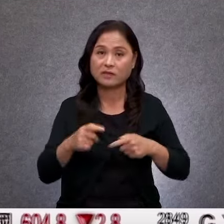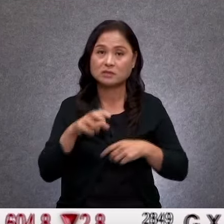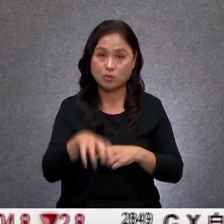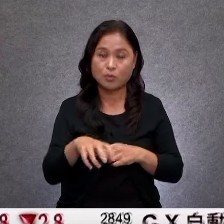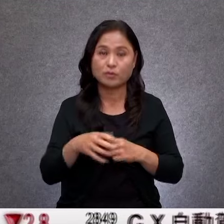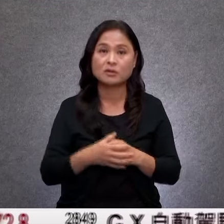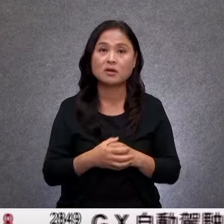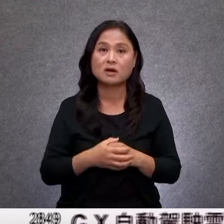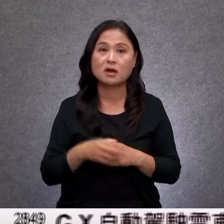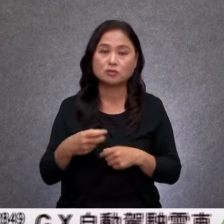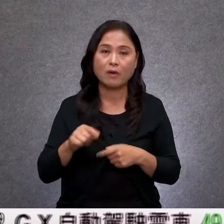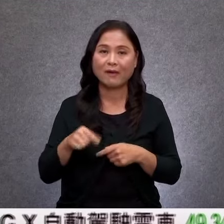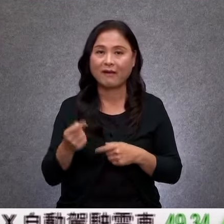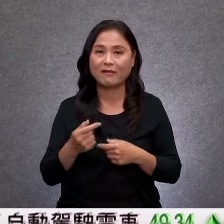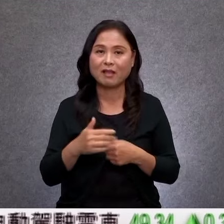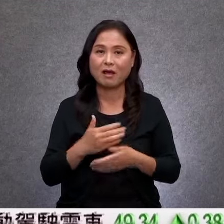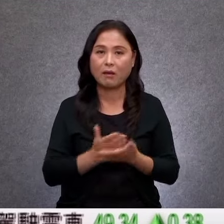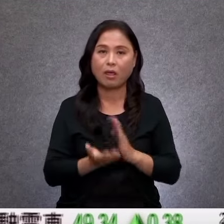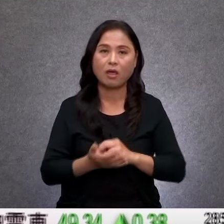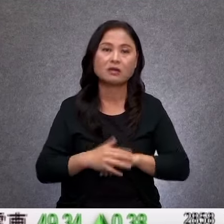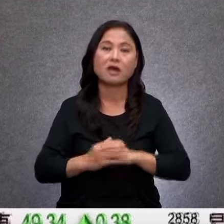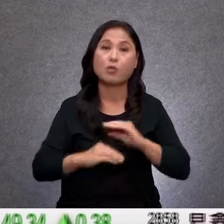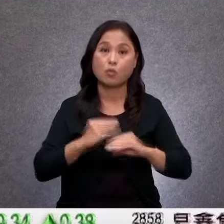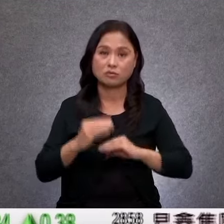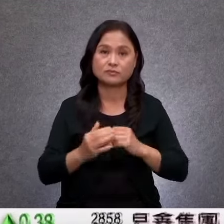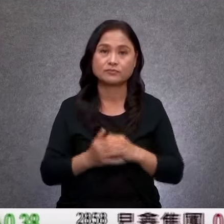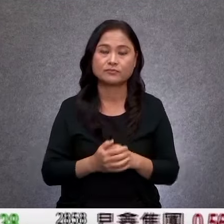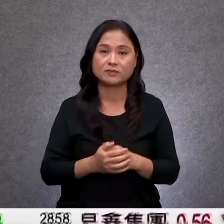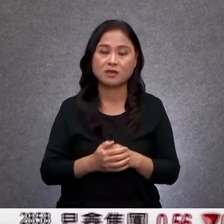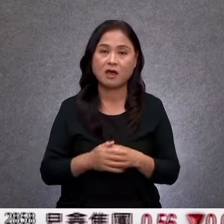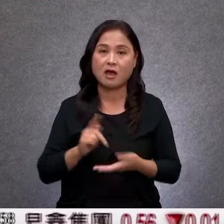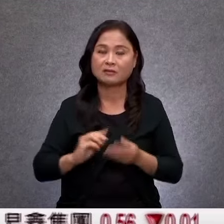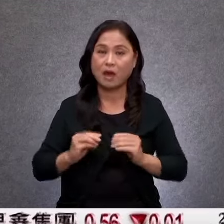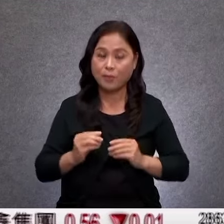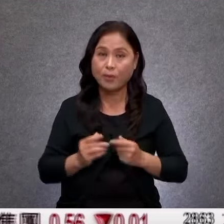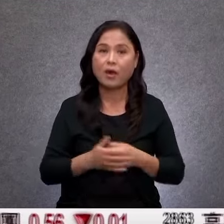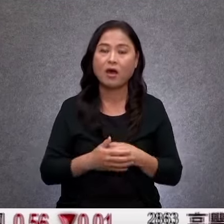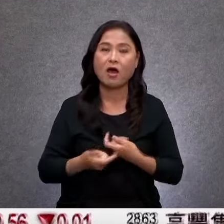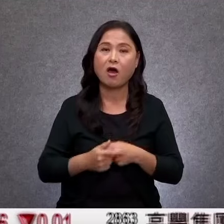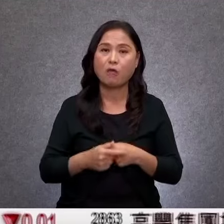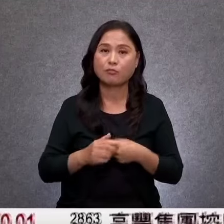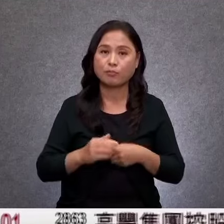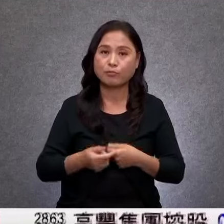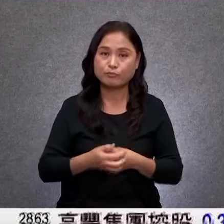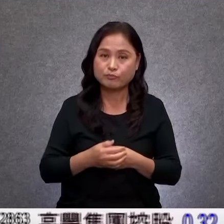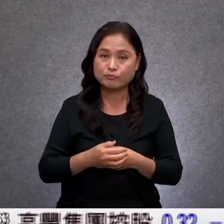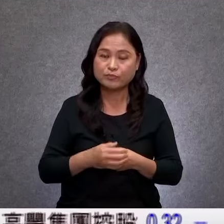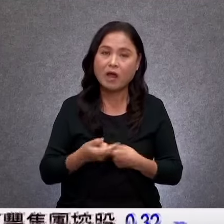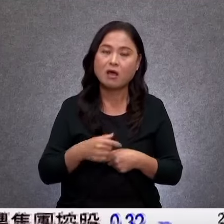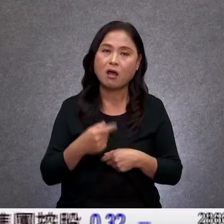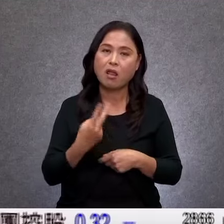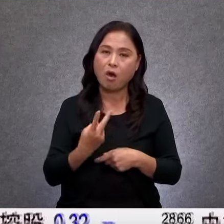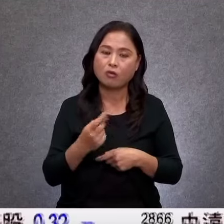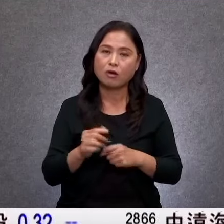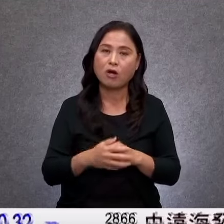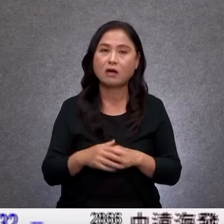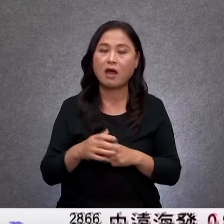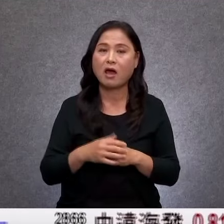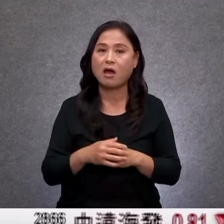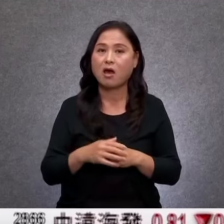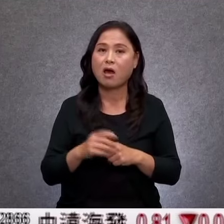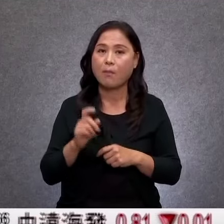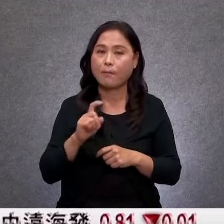區以及洪水橋新發展區，以至到其他嘅一啲工程項目嘅。 嗱，咁啊，發債帶出咧就兩